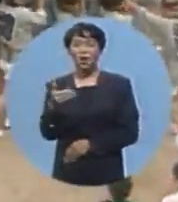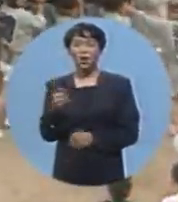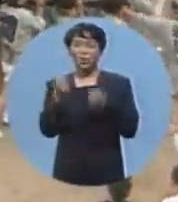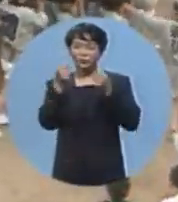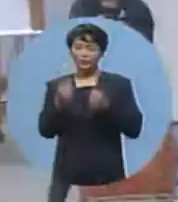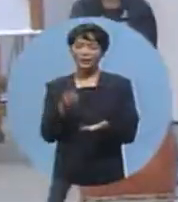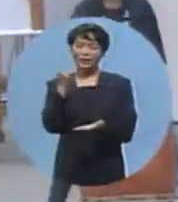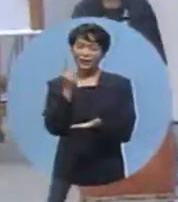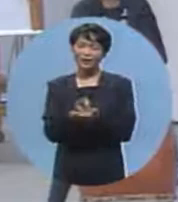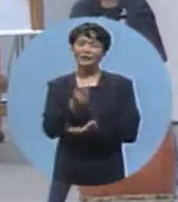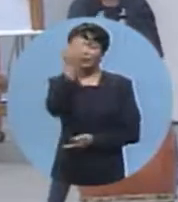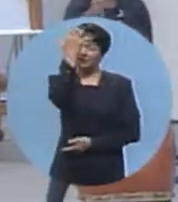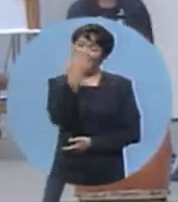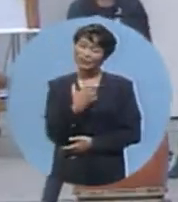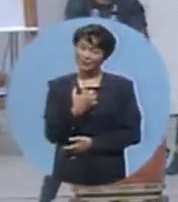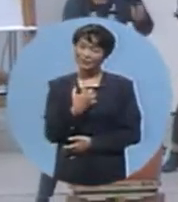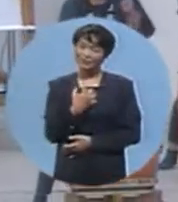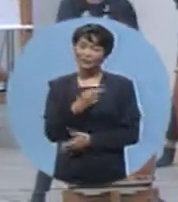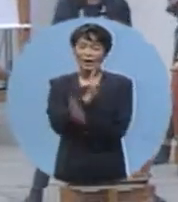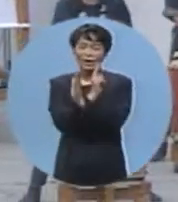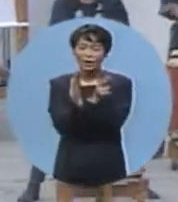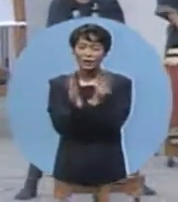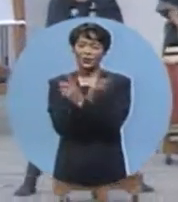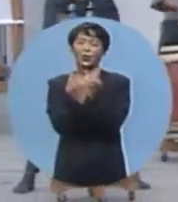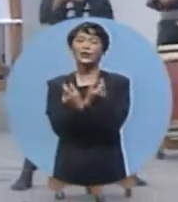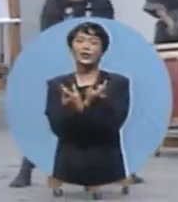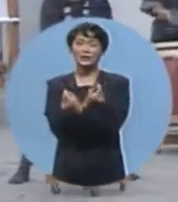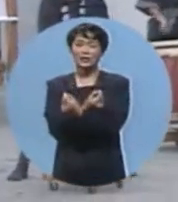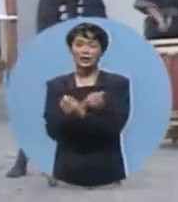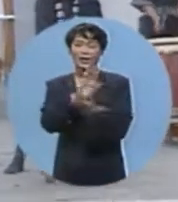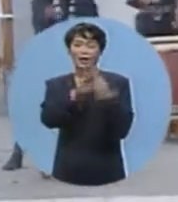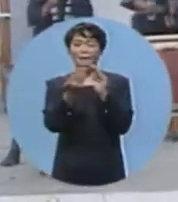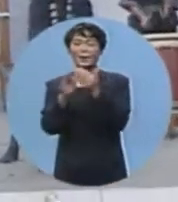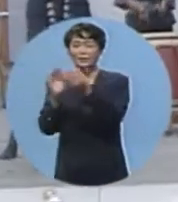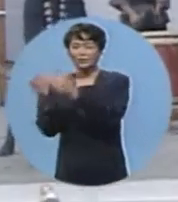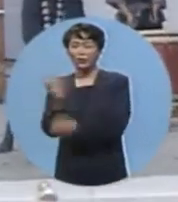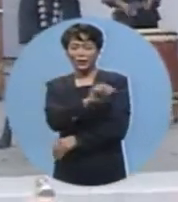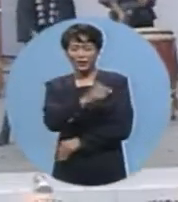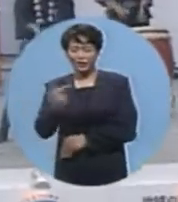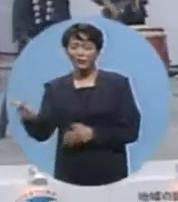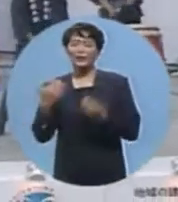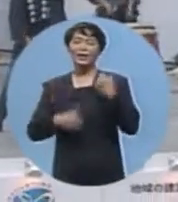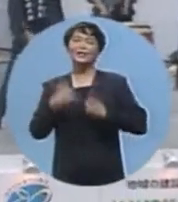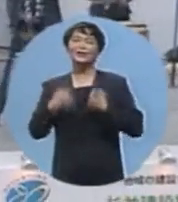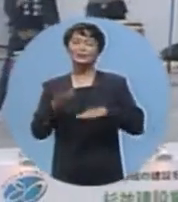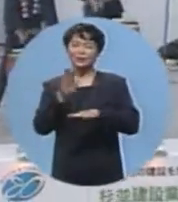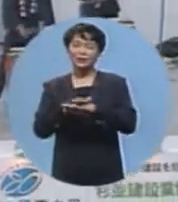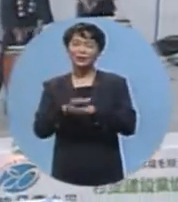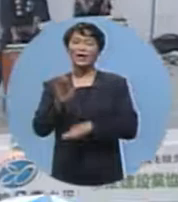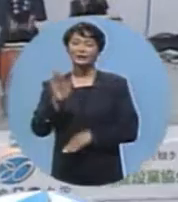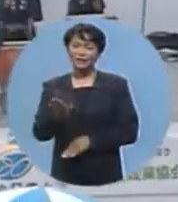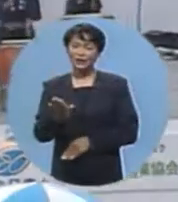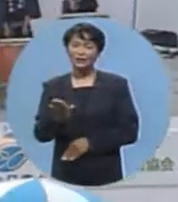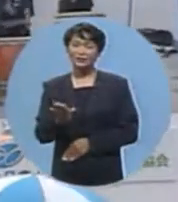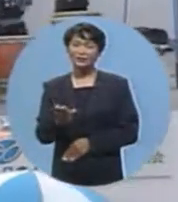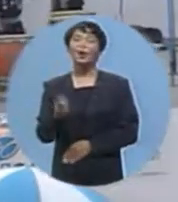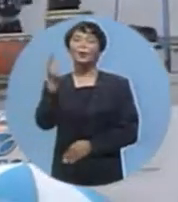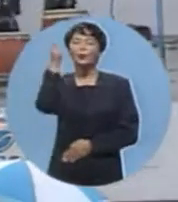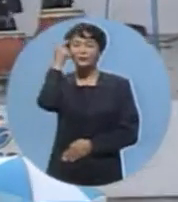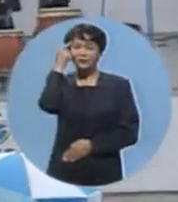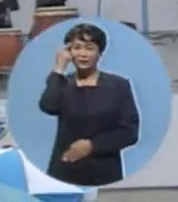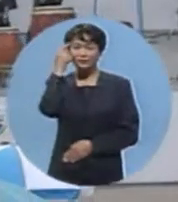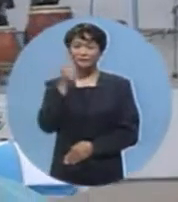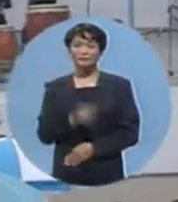るだけじゃつまらないんです。落語と一緒で街にもいろいろな楽しみ方があるんだなって、そう思いまし